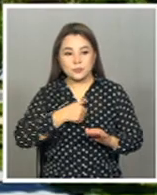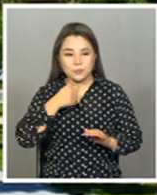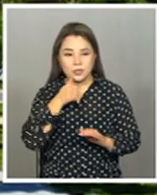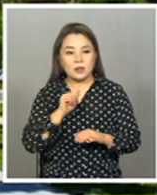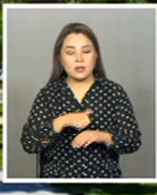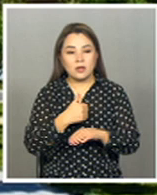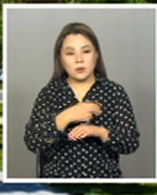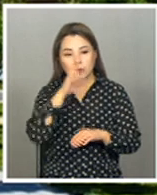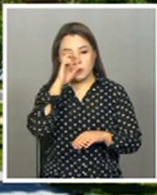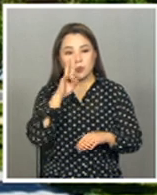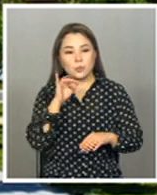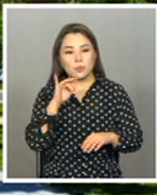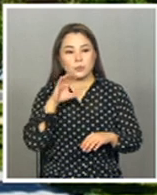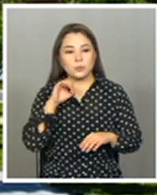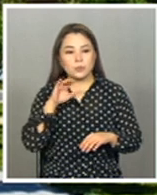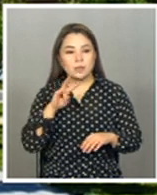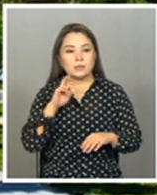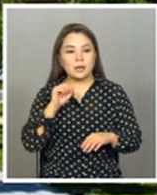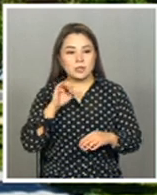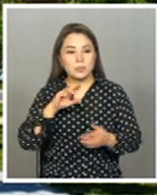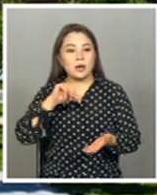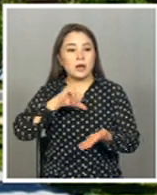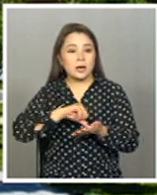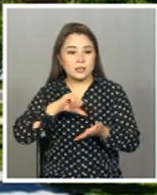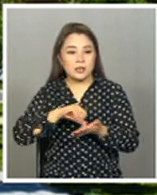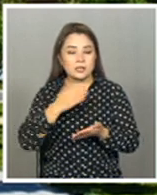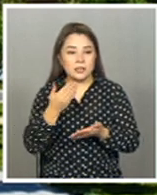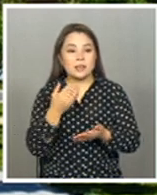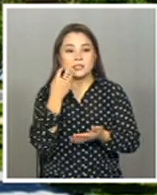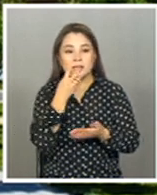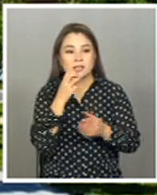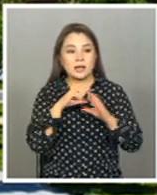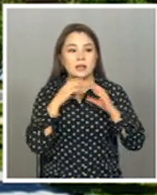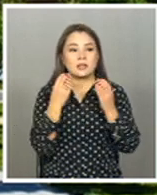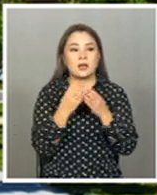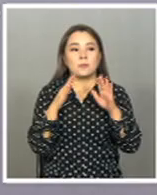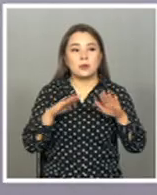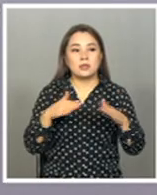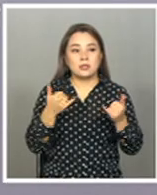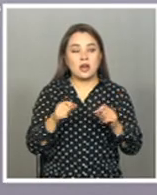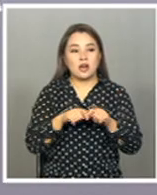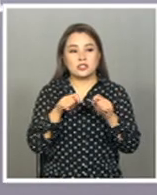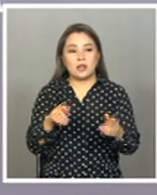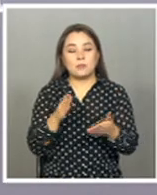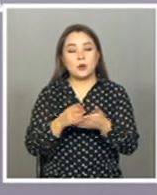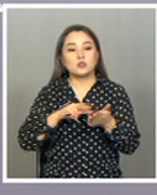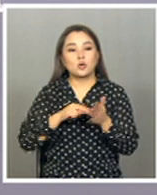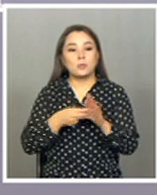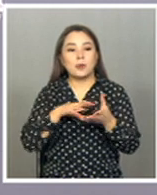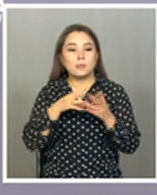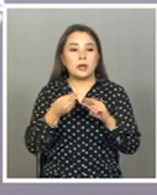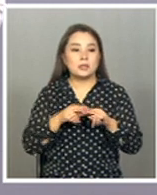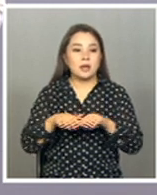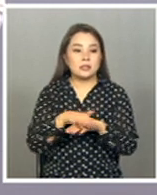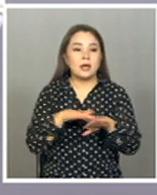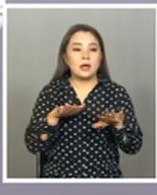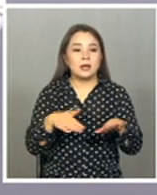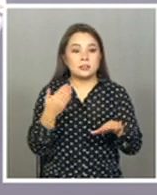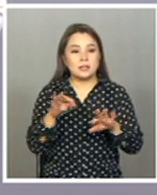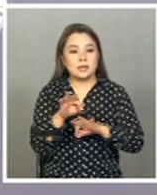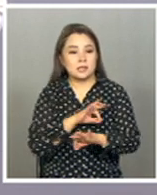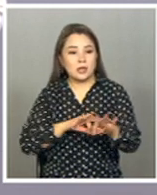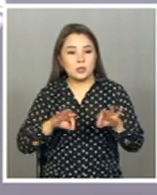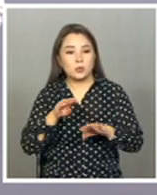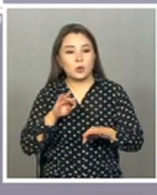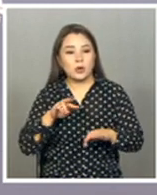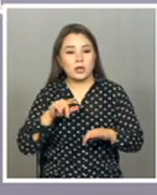Нұрсұлтан Әбішұлы Назарбаевтың қатысуымен цирк ғимараты ашылған. Жоба авторы әрі сәулетшісі Төлеген